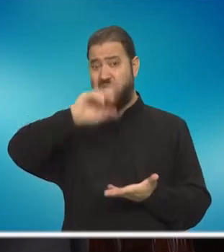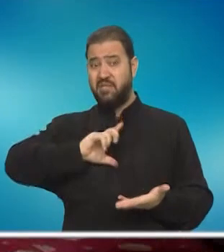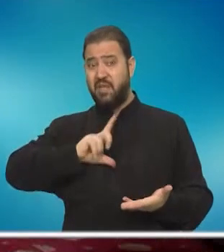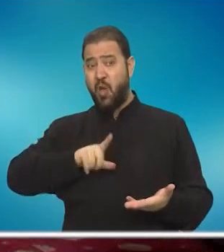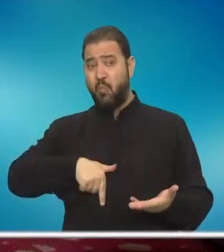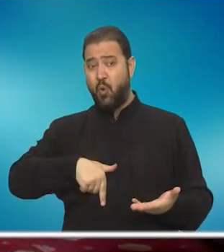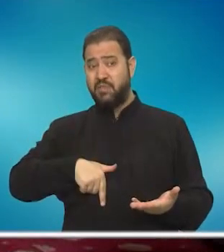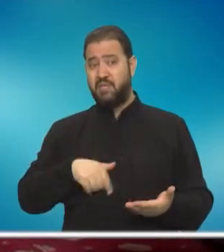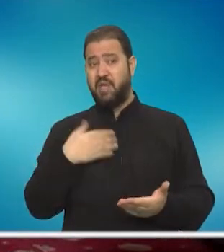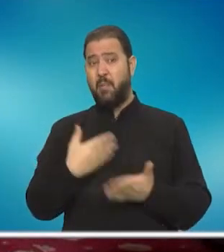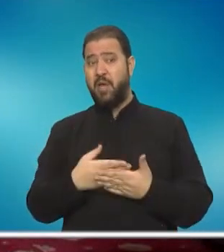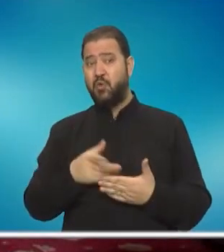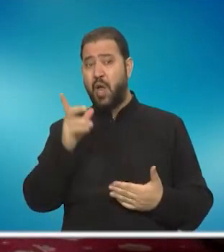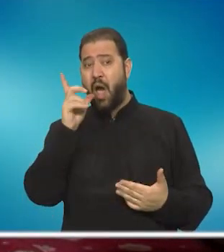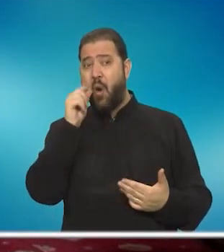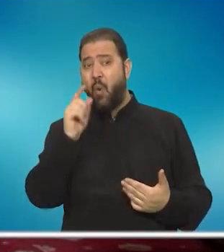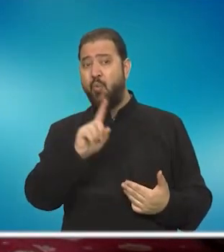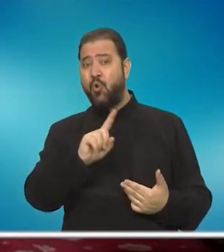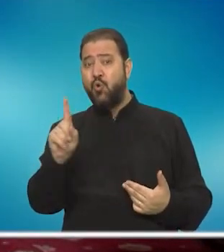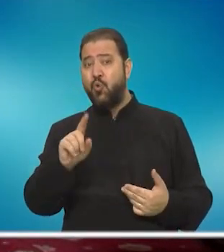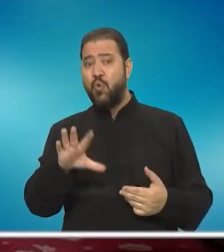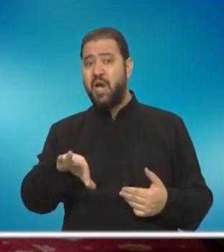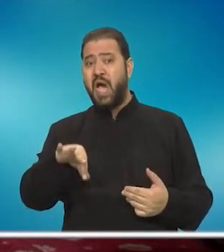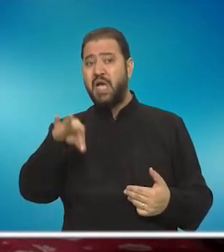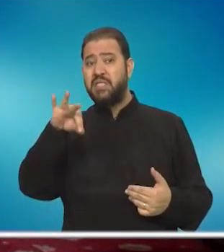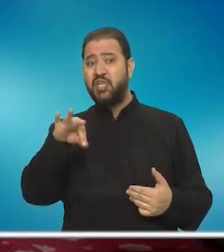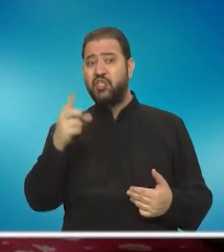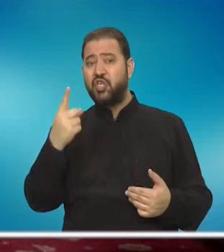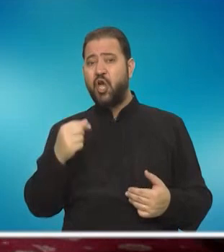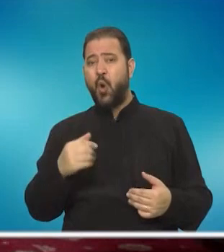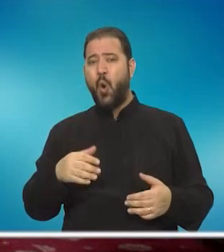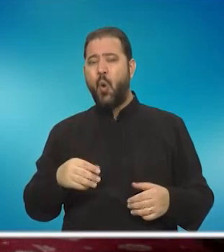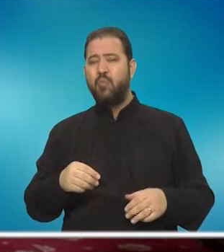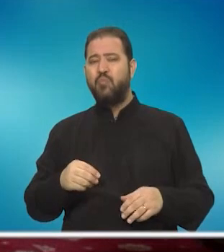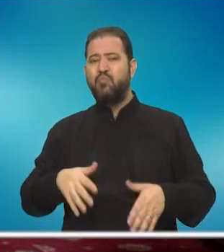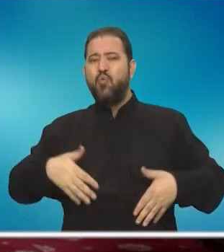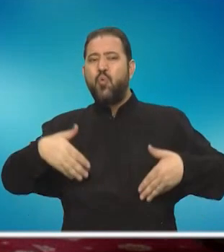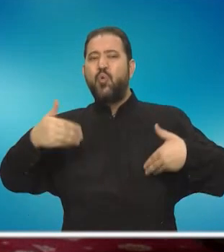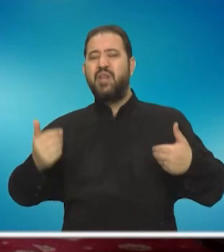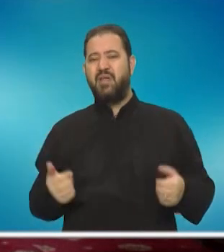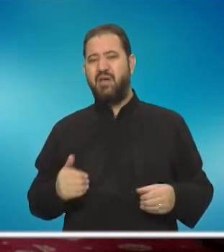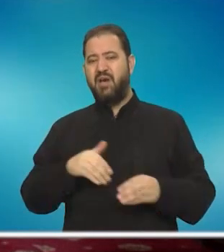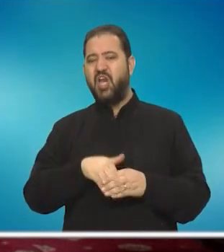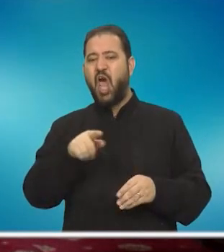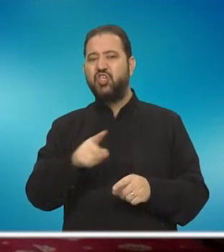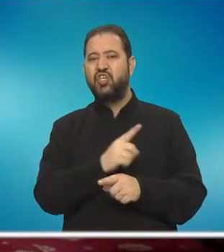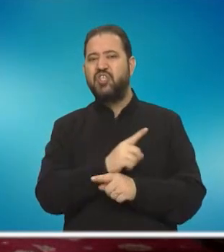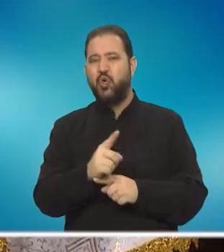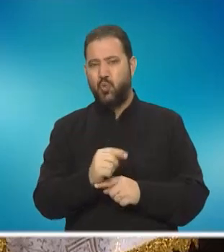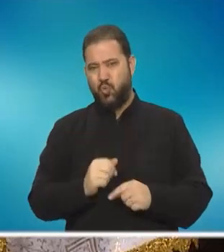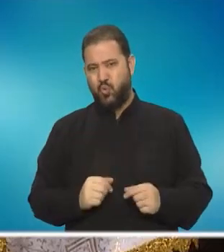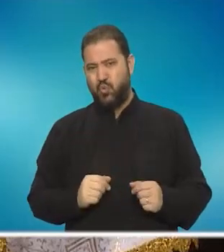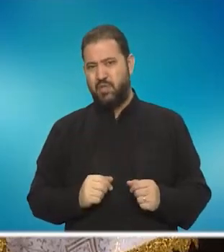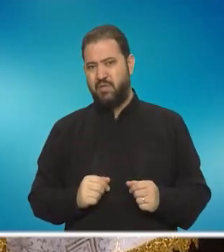sufletește, pentru că el nu își găsește o împlinire. El, nu mai vorbim